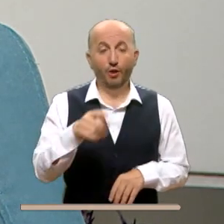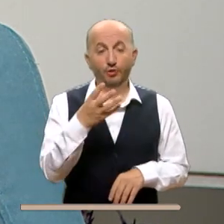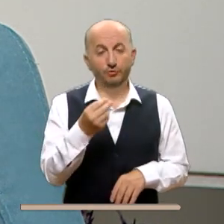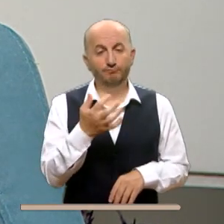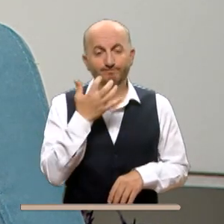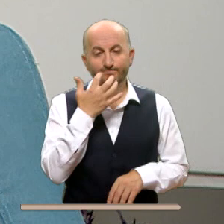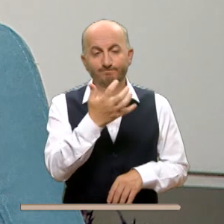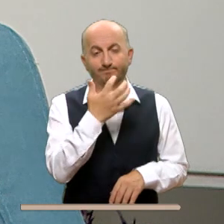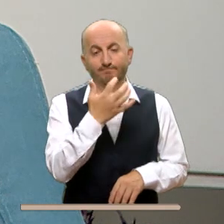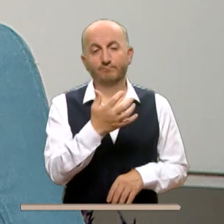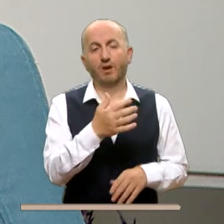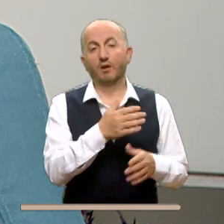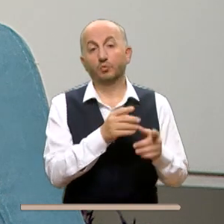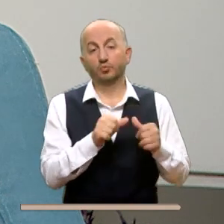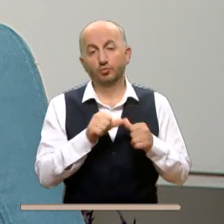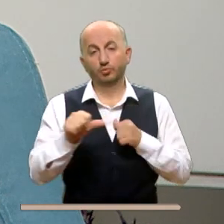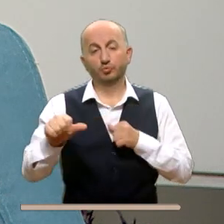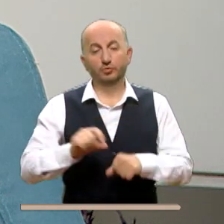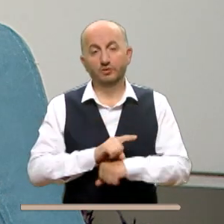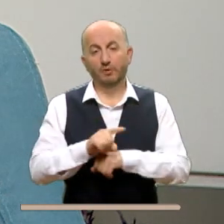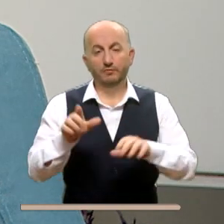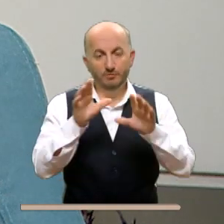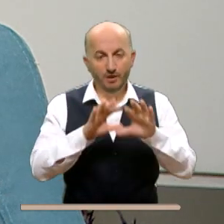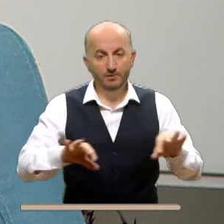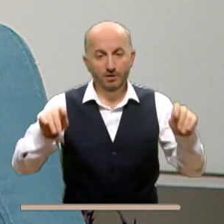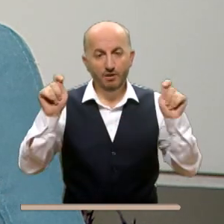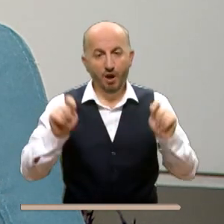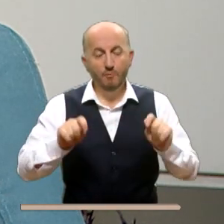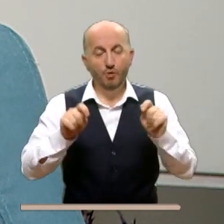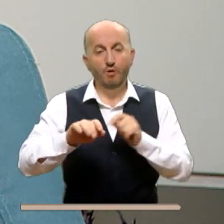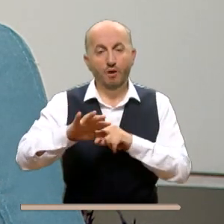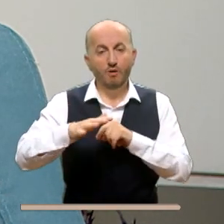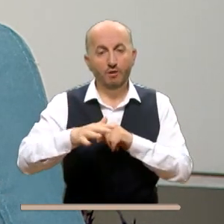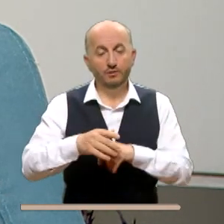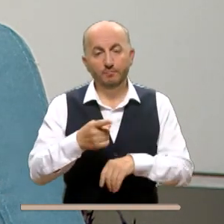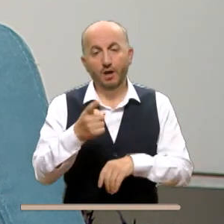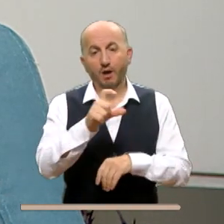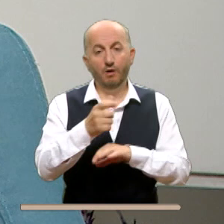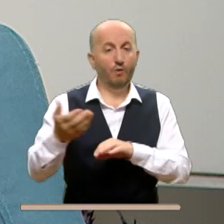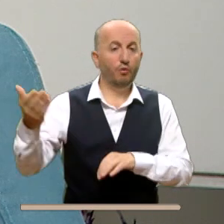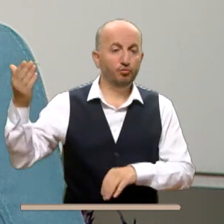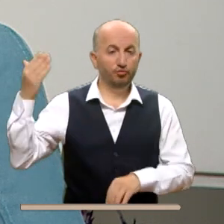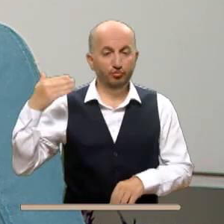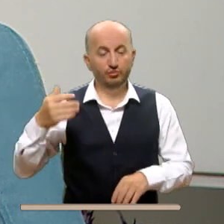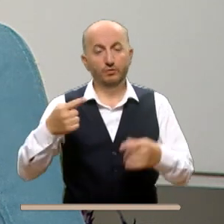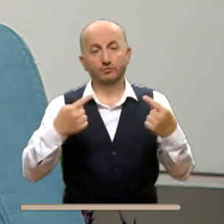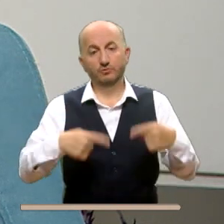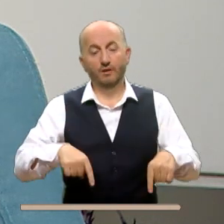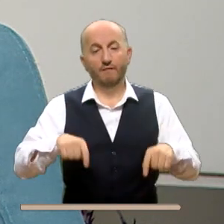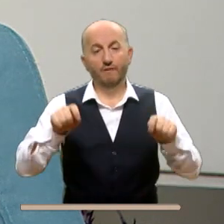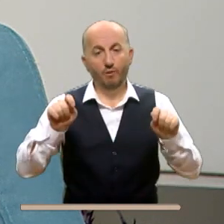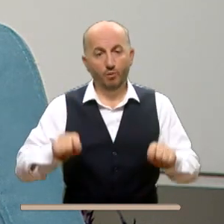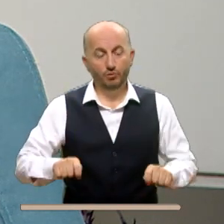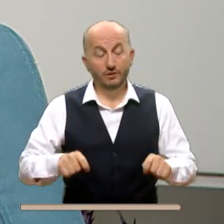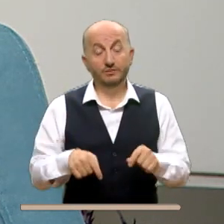ilgililer. Epeycedir bu konuda hazırlanıyorlar. Yaklaşık bir ay önce sınavlarını verdiler.